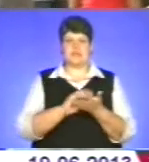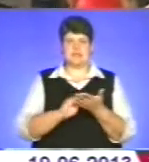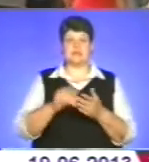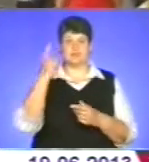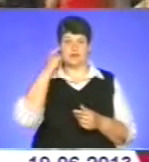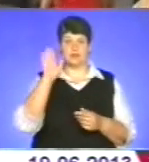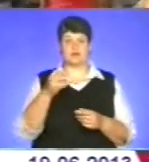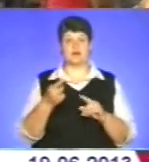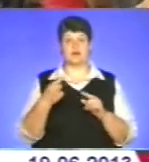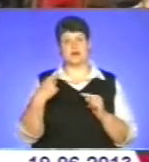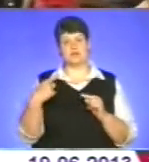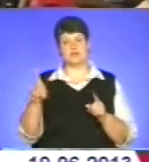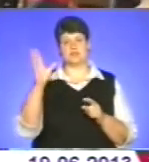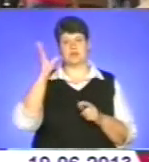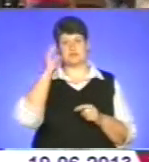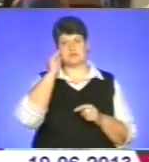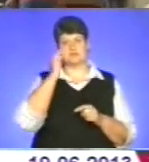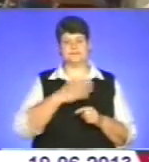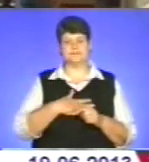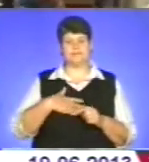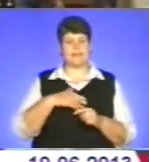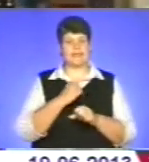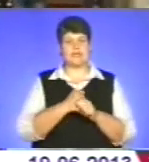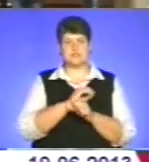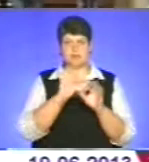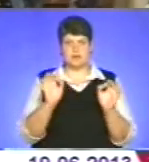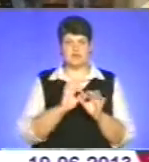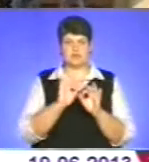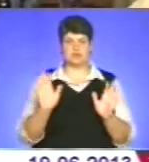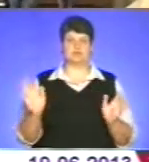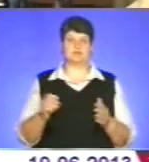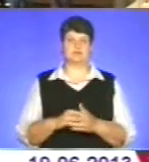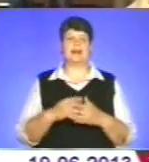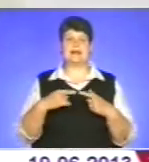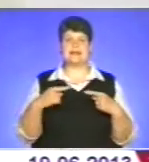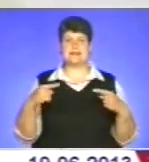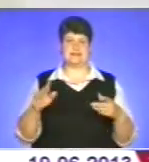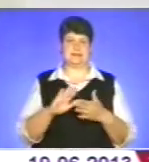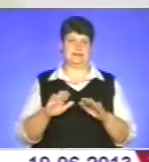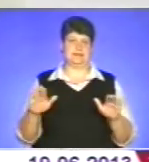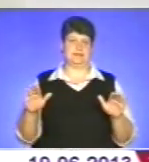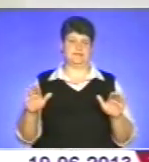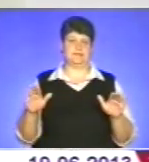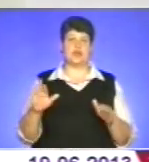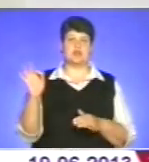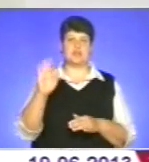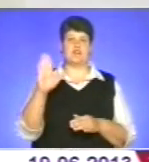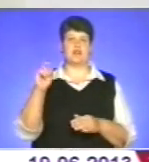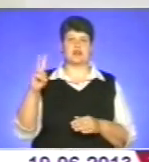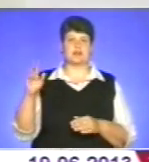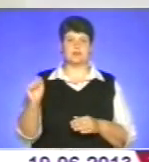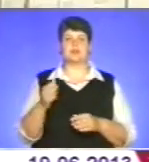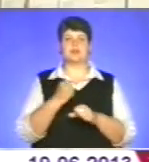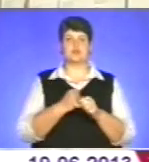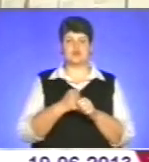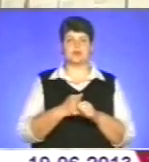Інший вважає, що він з переживання не зробив абсолютно нічого. Різні діти. Руслан Ваверчук педагогом працює